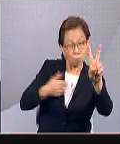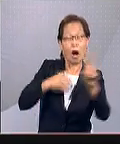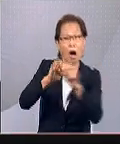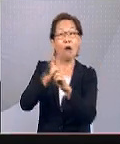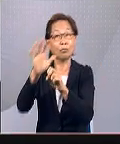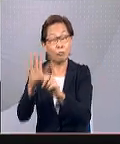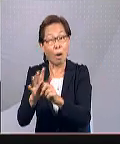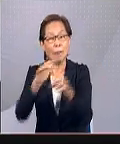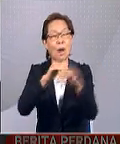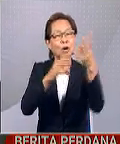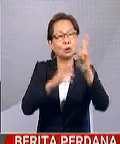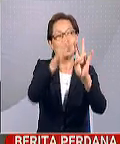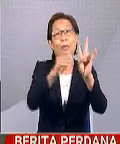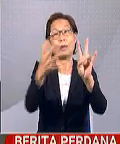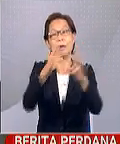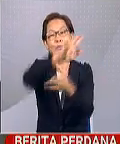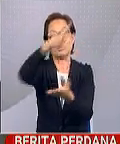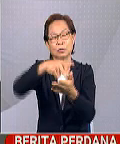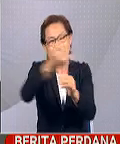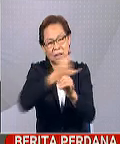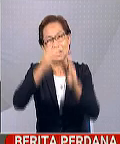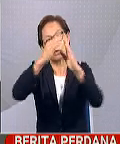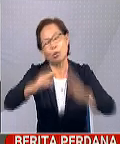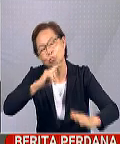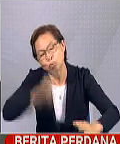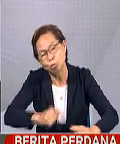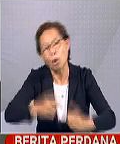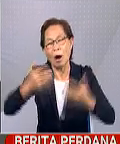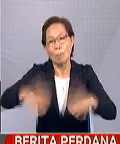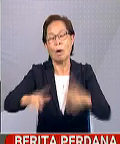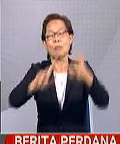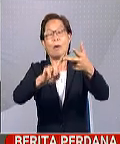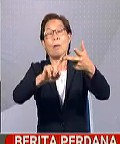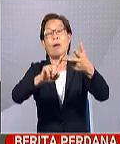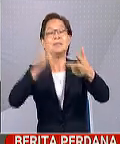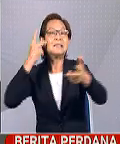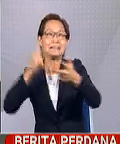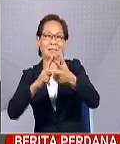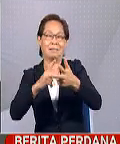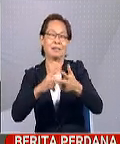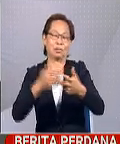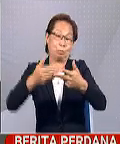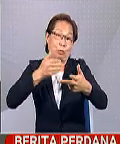positif pada 17 Mei lalu di pusat penjagaan tersebut sebelum kes ketiga dikenal pasti.